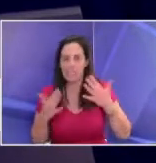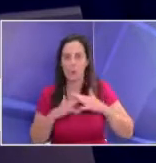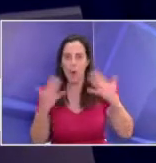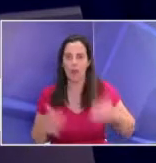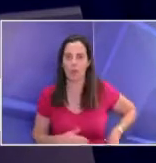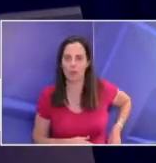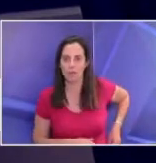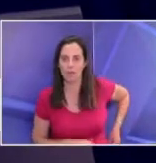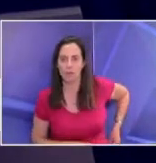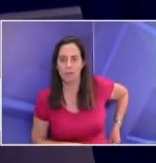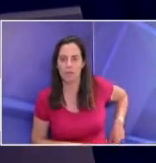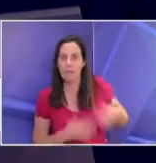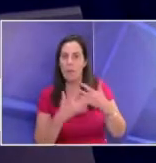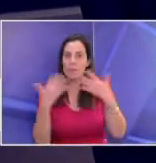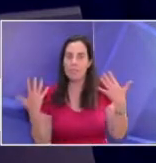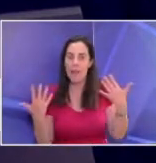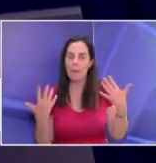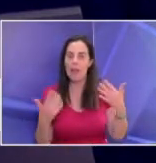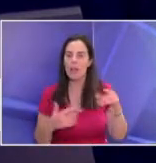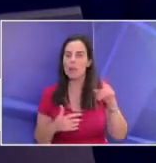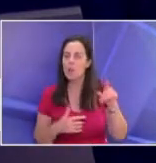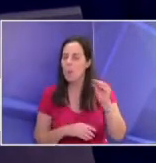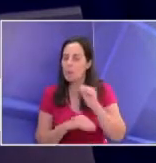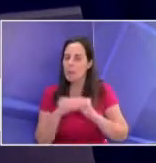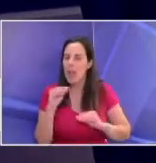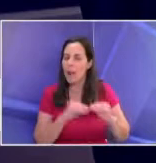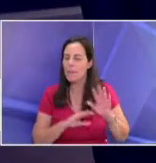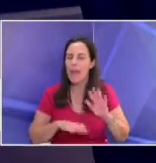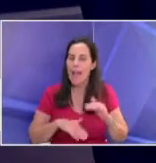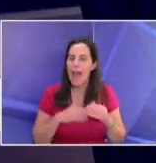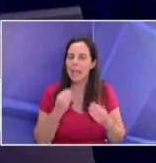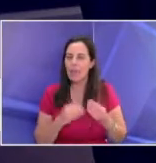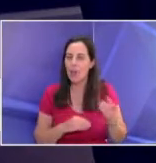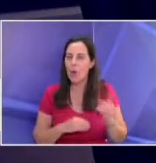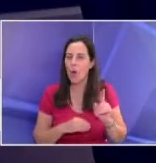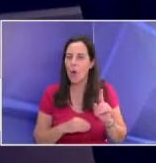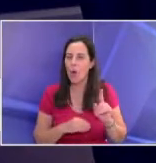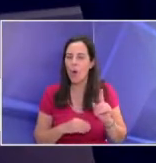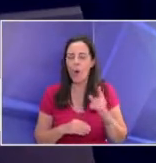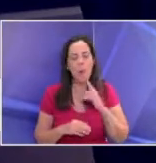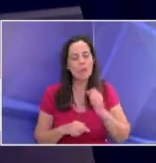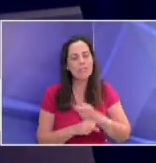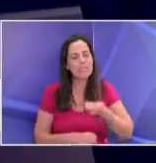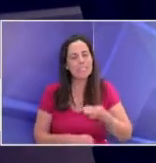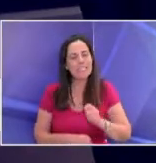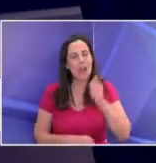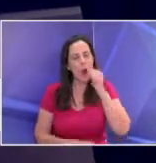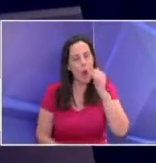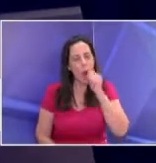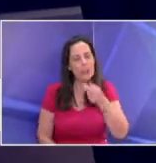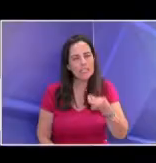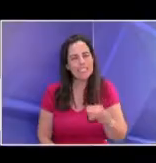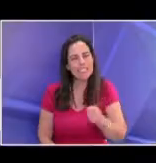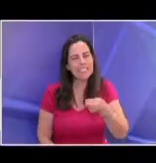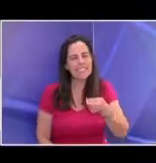נכון. ומסתבר שהוא משתמש לאט לאט, הוא לא מכניס את הסכין במכה אחת, זה כל יום.